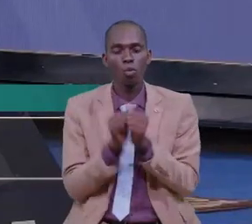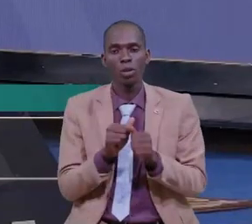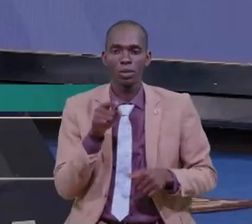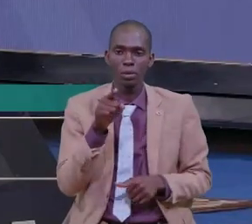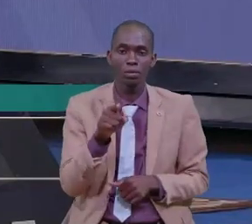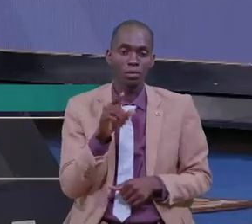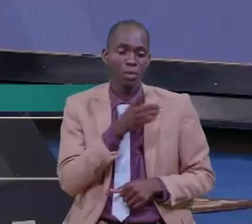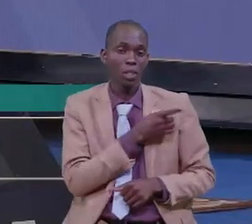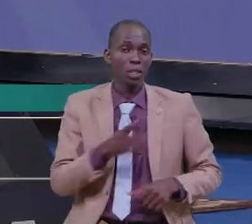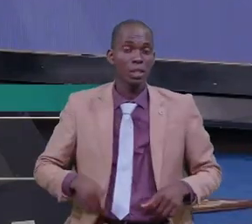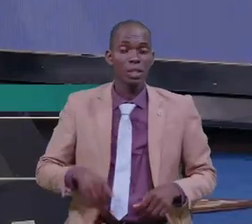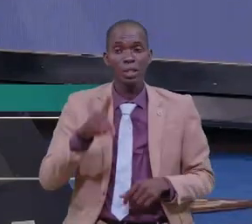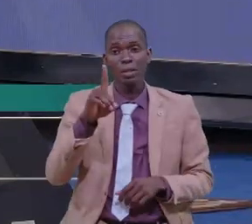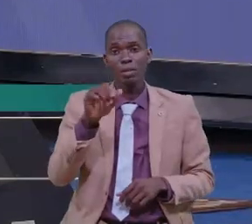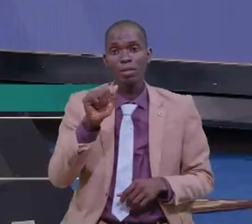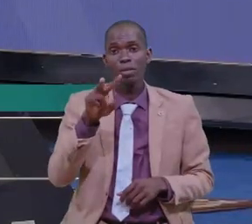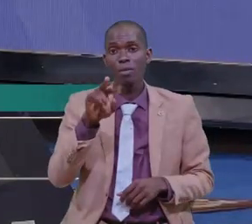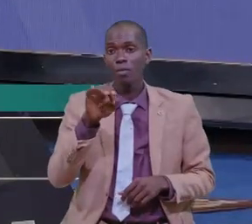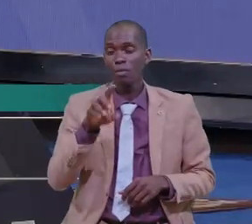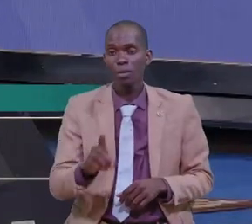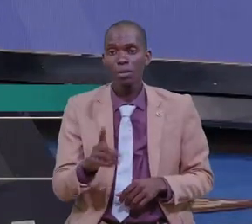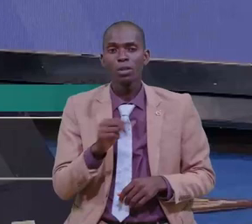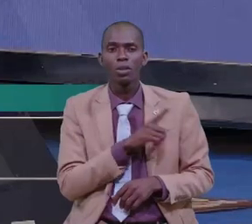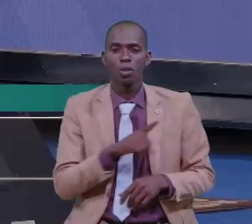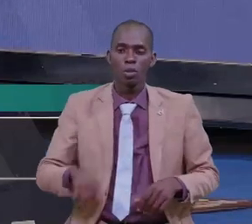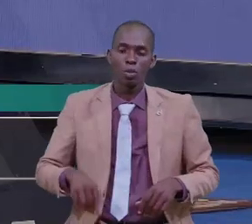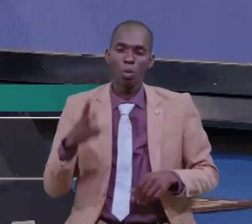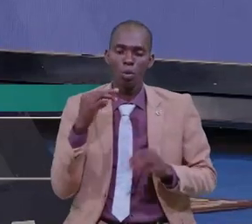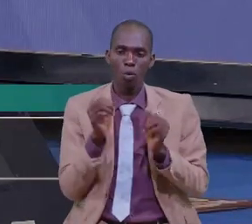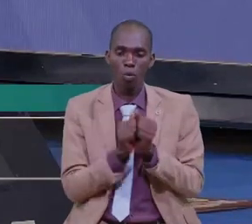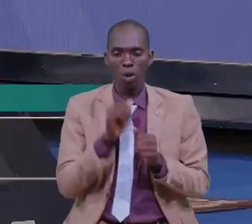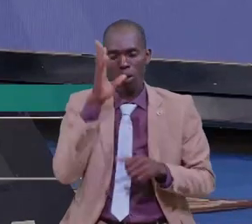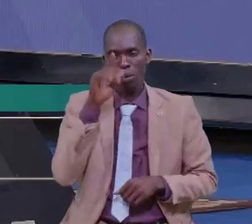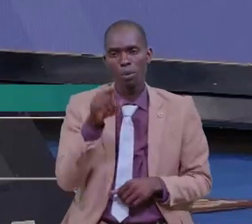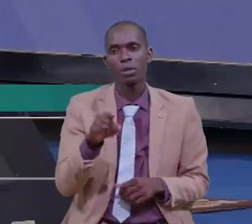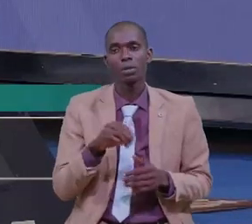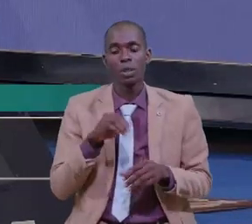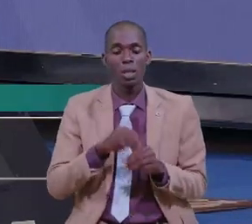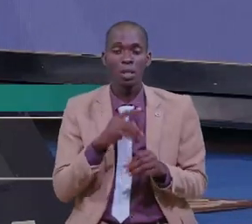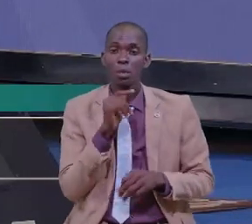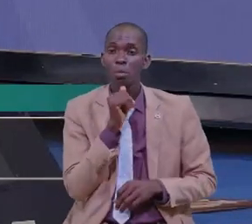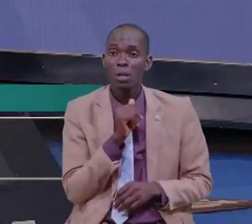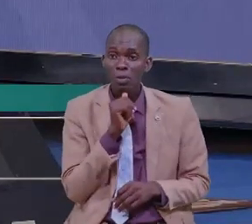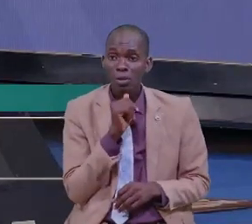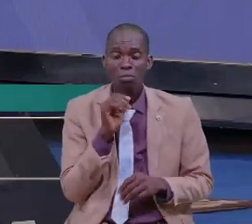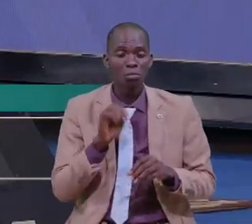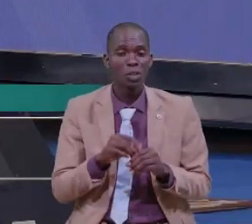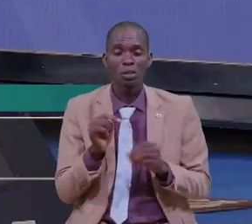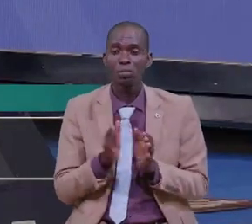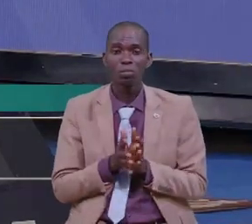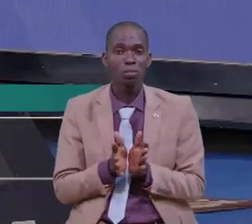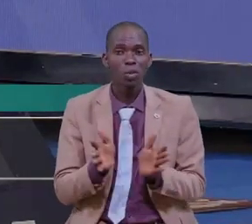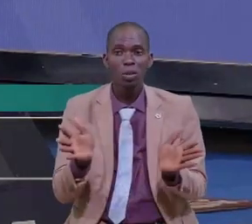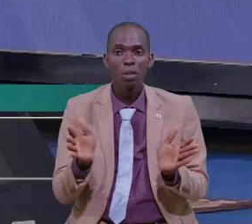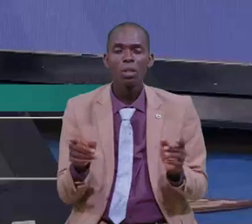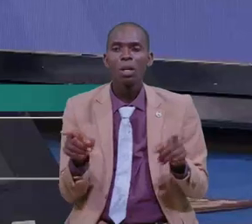David devenait de plus en plus grand et l'Éternel des armées était avec lui en privé, en